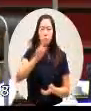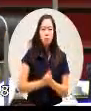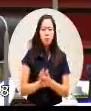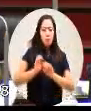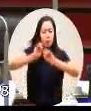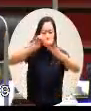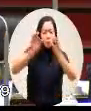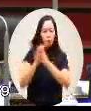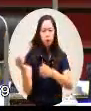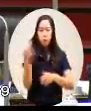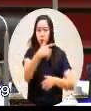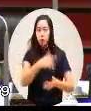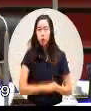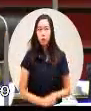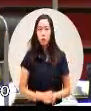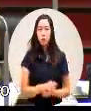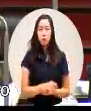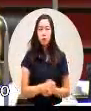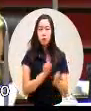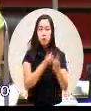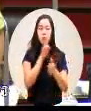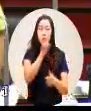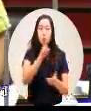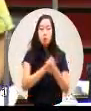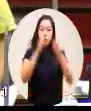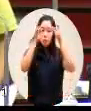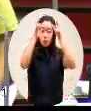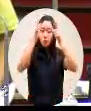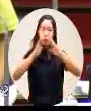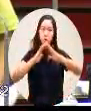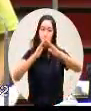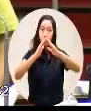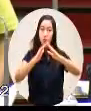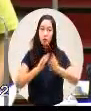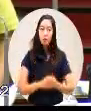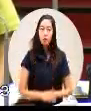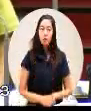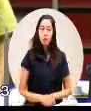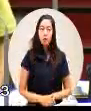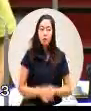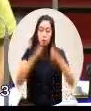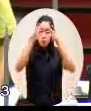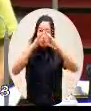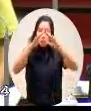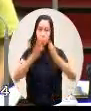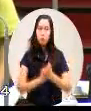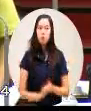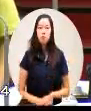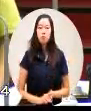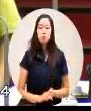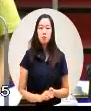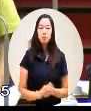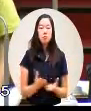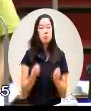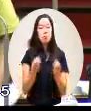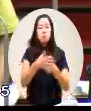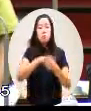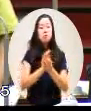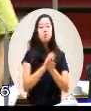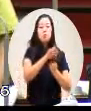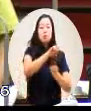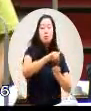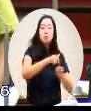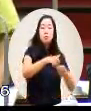害，人伊讲啦吼，高雄市啦，高雄市啦。无，包括教育界哦，无一